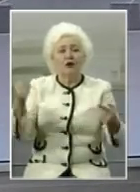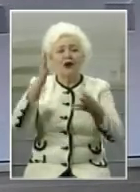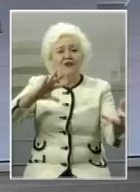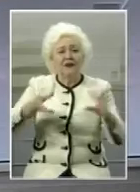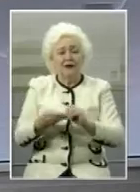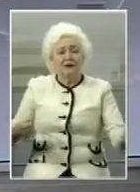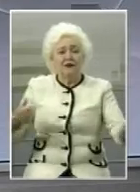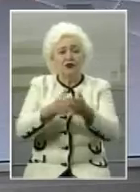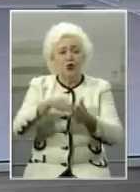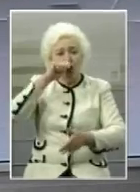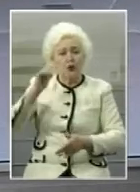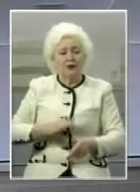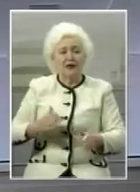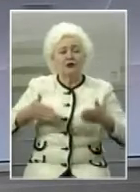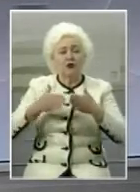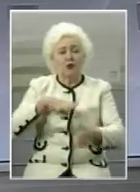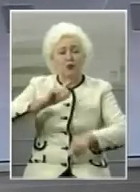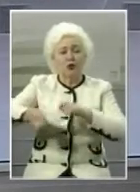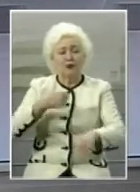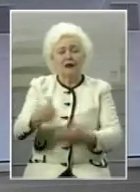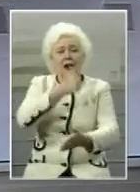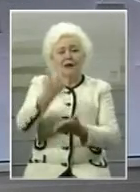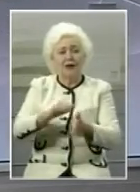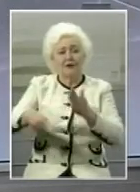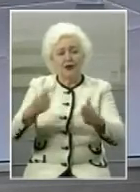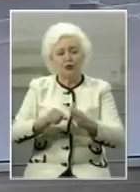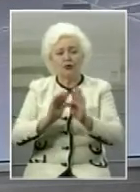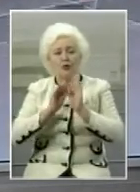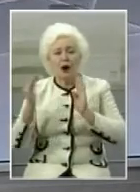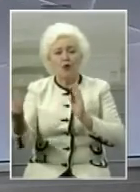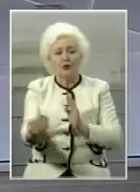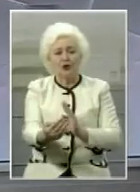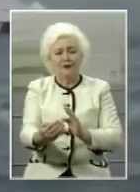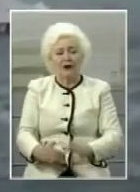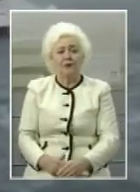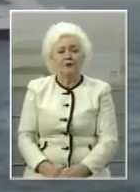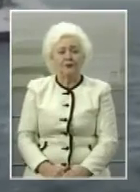зіткнення в українського судна було пошкоджено головний двигун та обшивка.